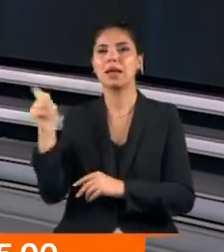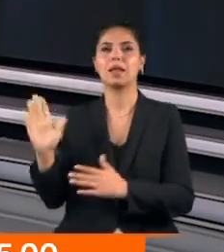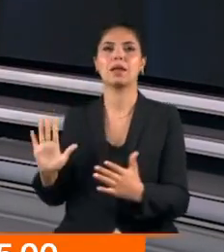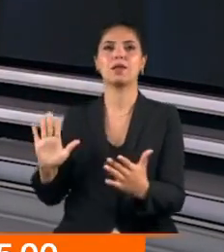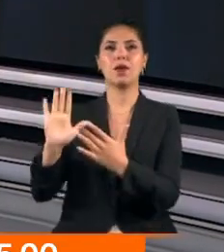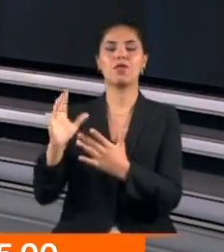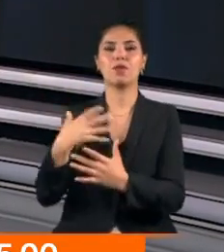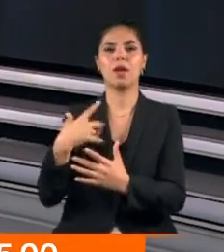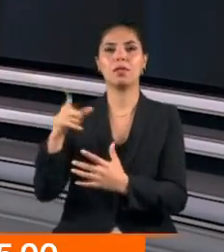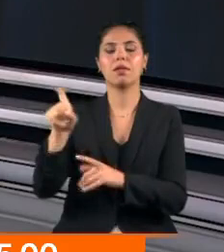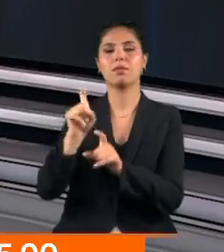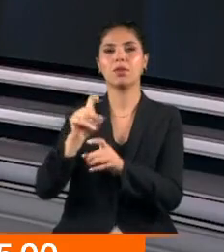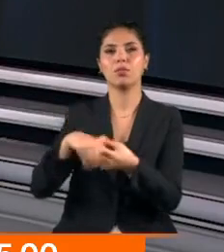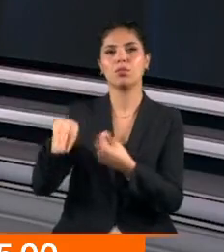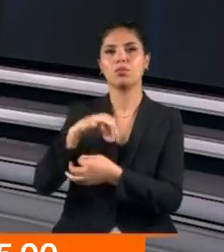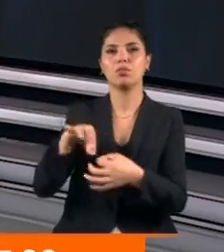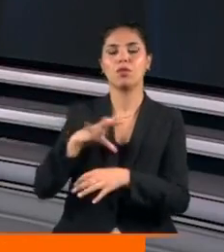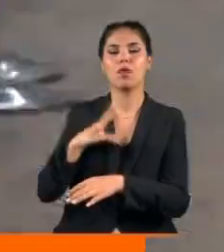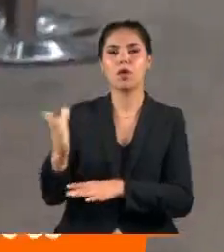kulis yapmaya başladığı konuşuluyor.